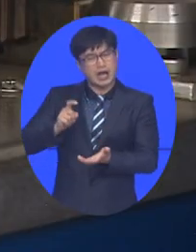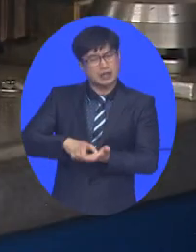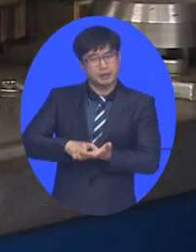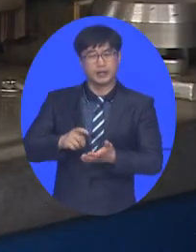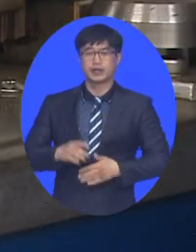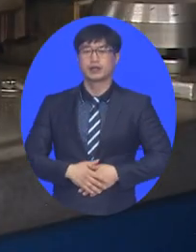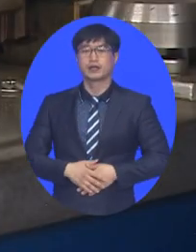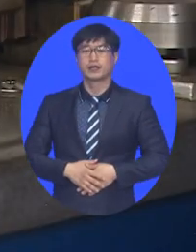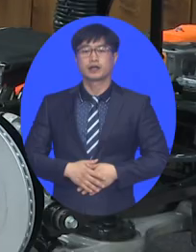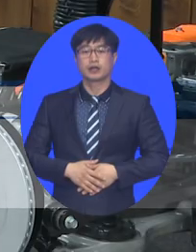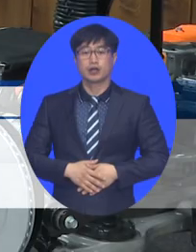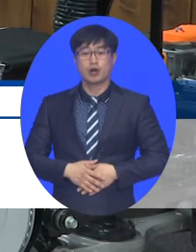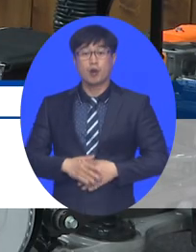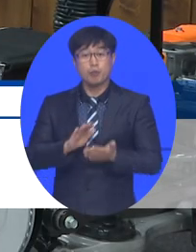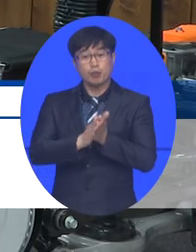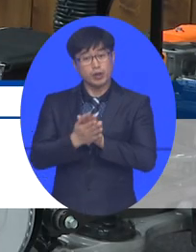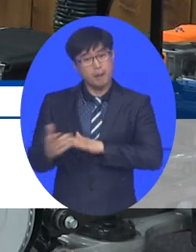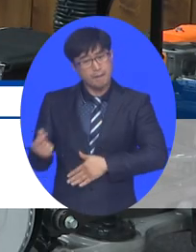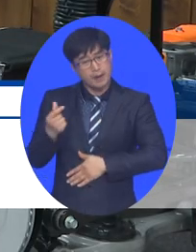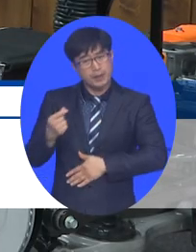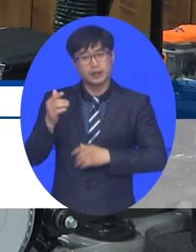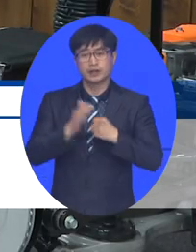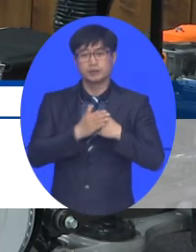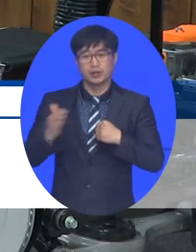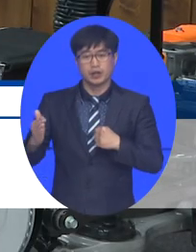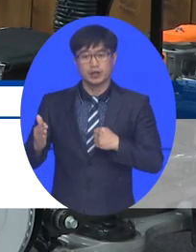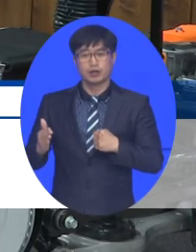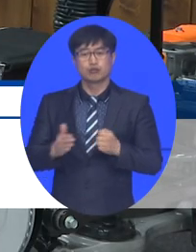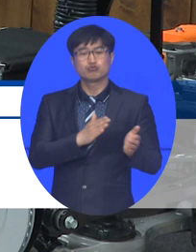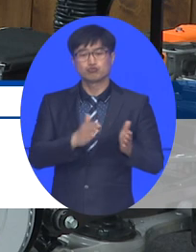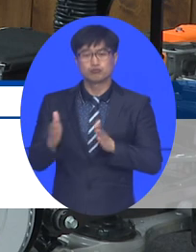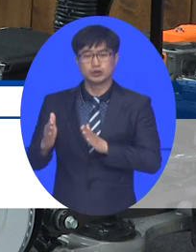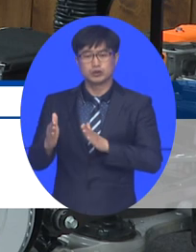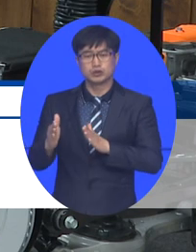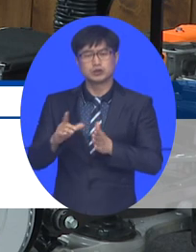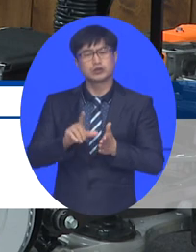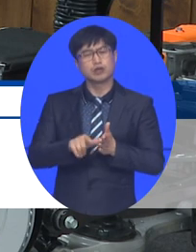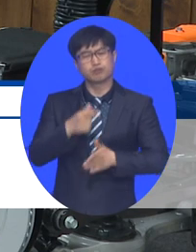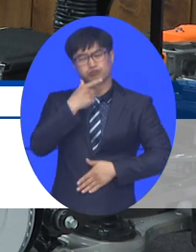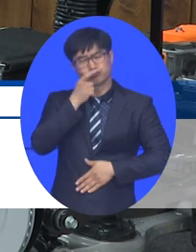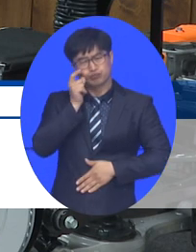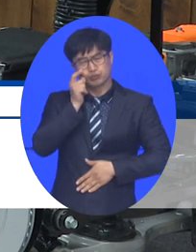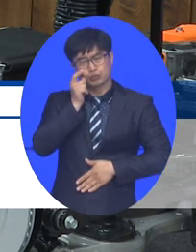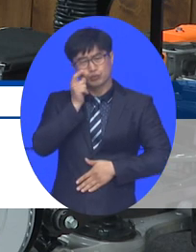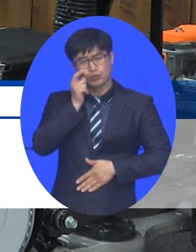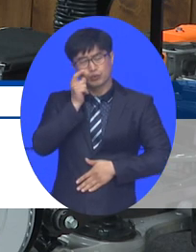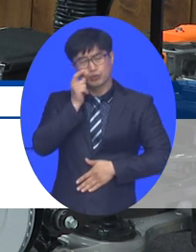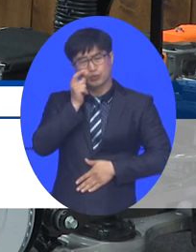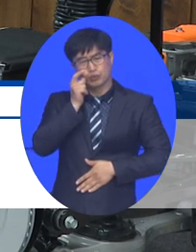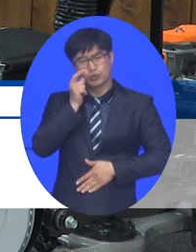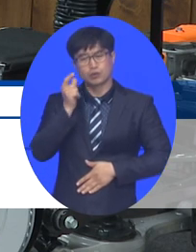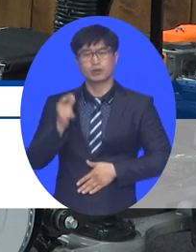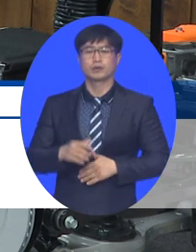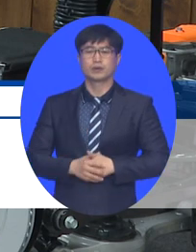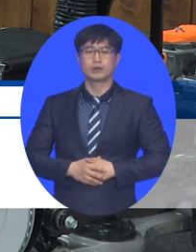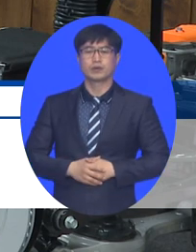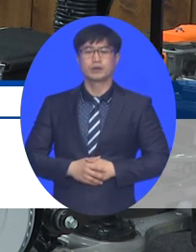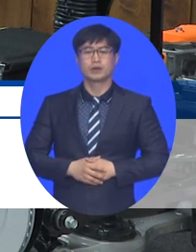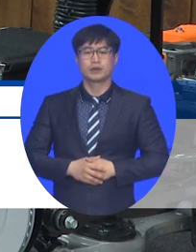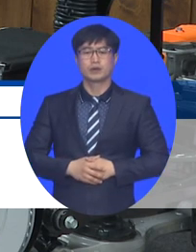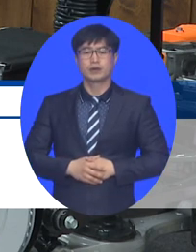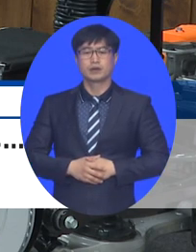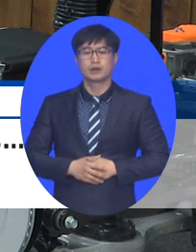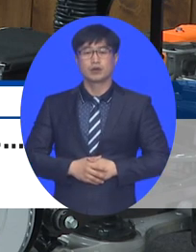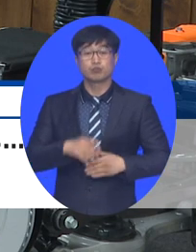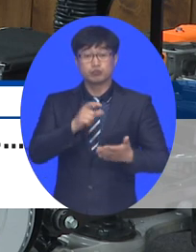불이 떨어졌습니다. 전환 자체가 빠르게 움직이다 보니까 대비하는 데에 시간이 좀 부족했다고 이렇게 보고